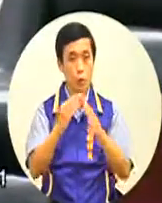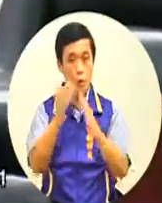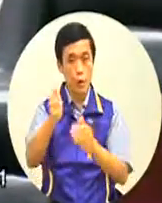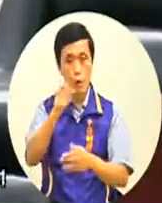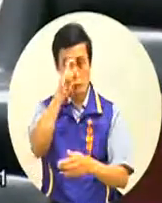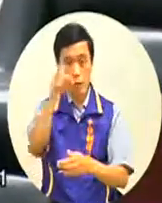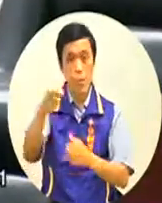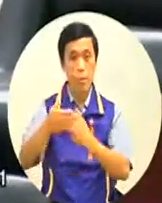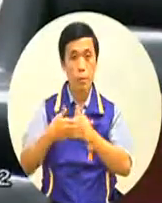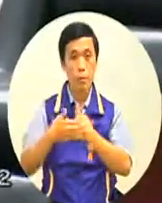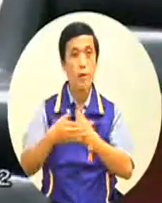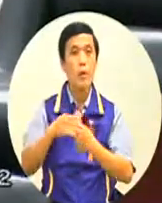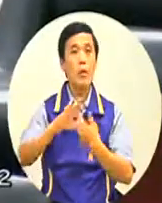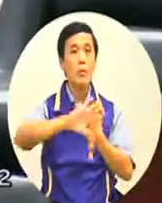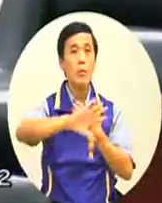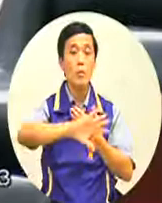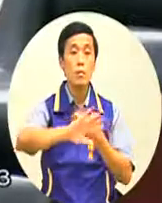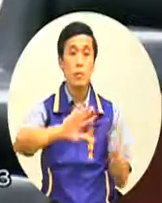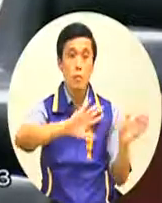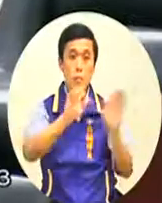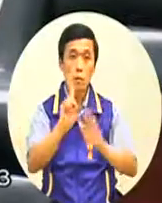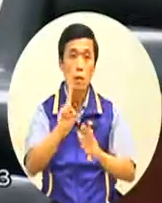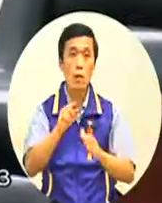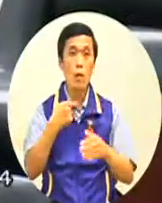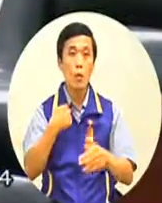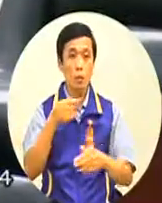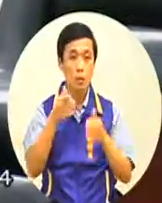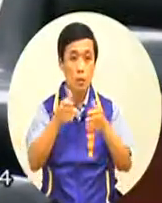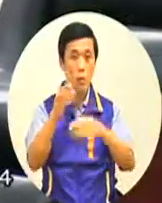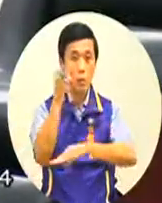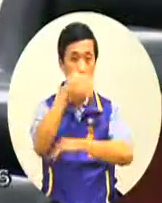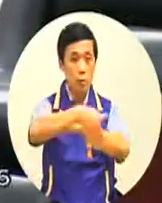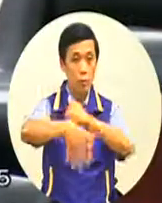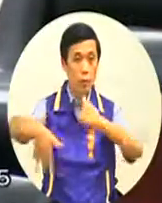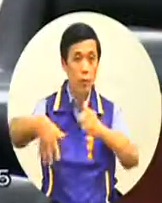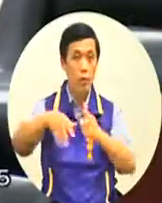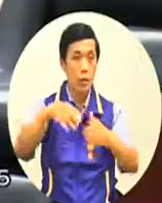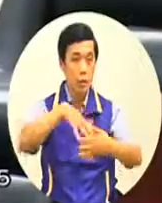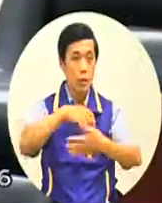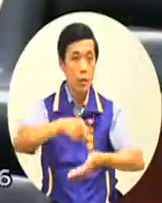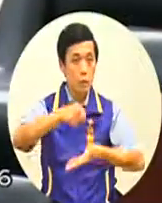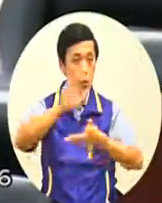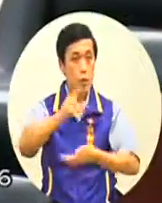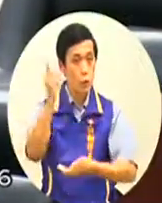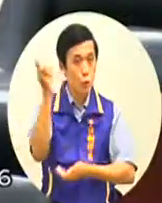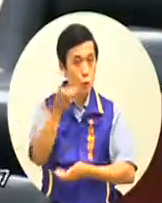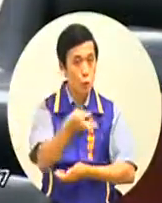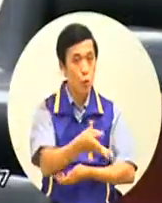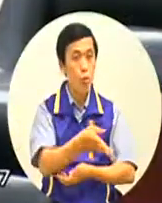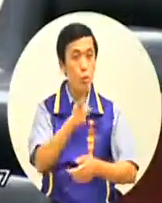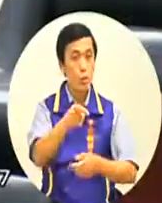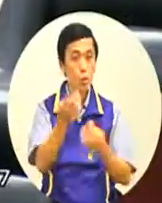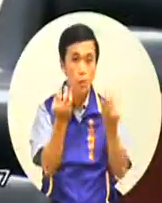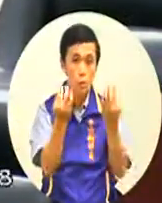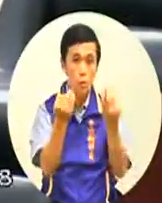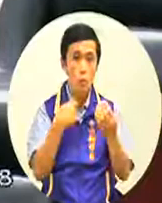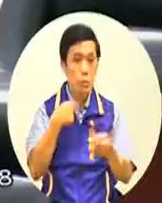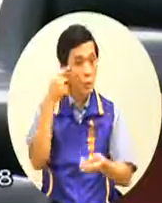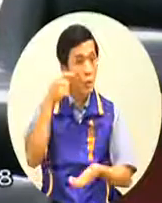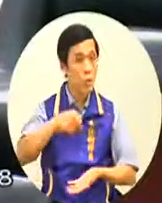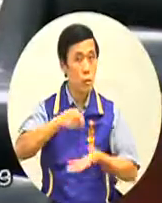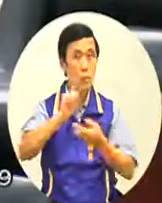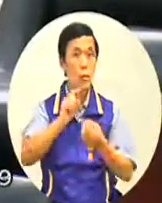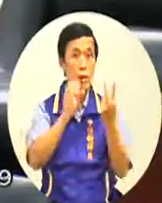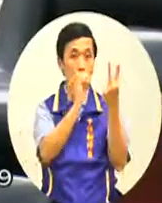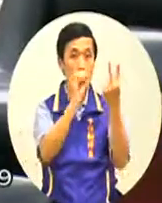在其他的部会部门咨询面其实也提这几个数字，我不断的要去讲出来呼吁大家，就是